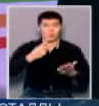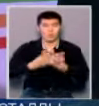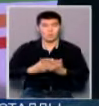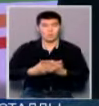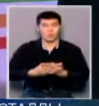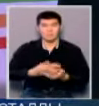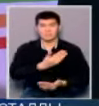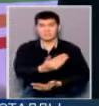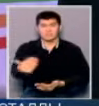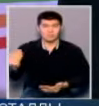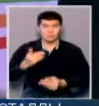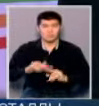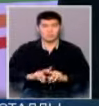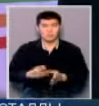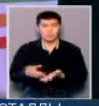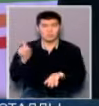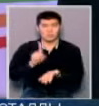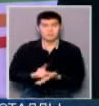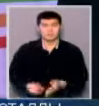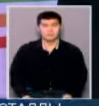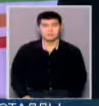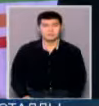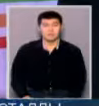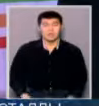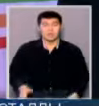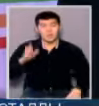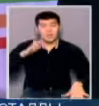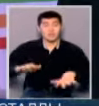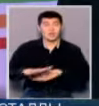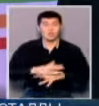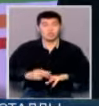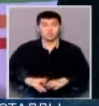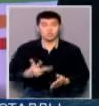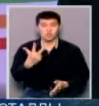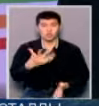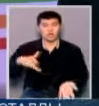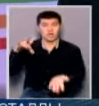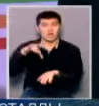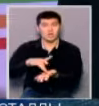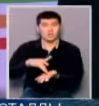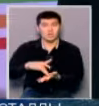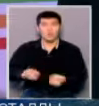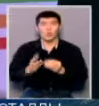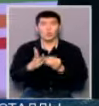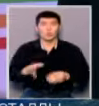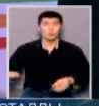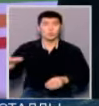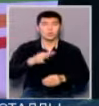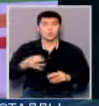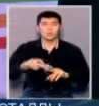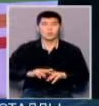әрине сізбен біздің міндетіміз. Ендеше еліміздің 3 қаласы, 14